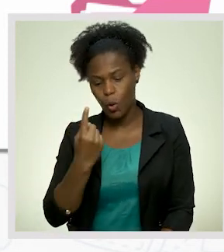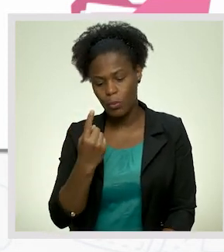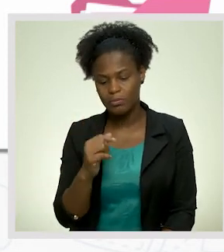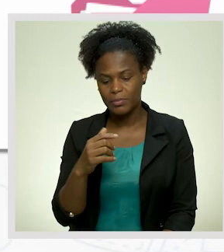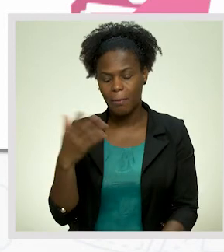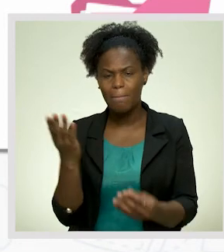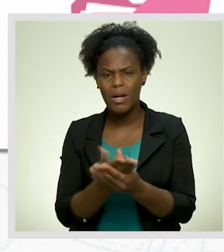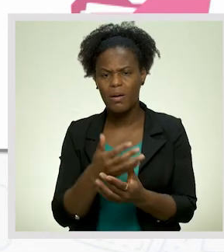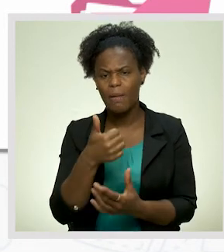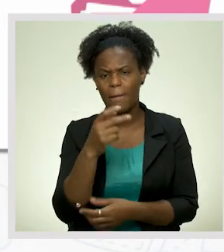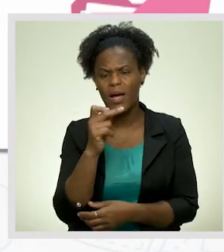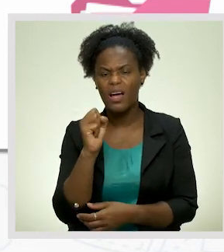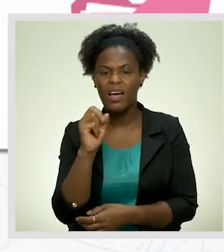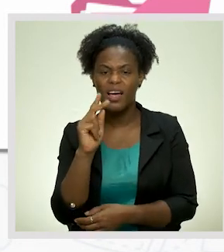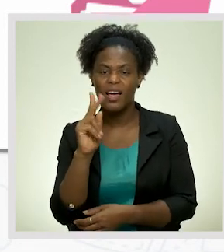une baguette.